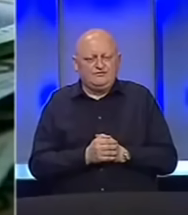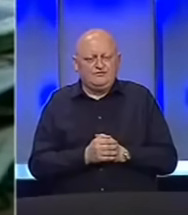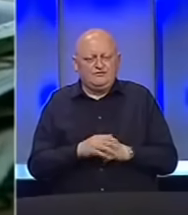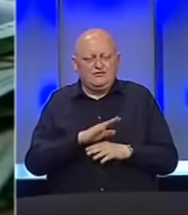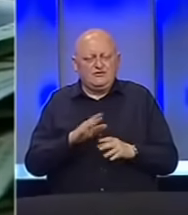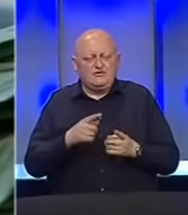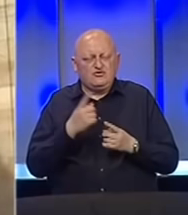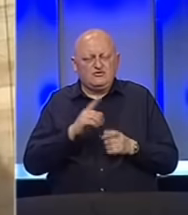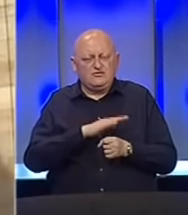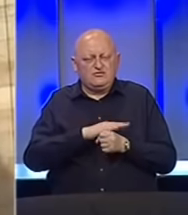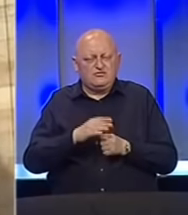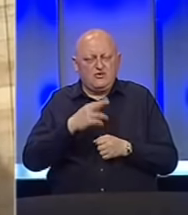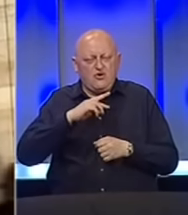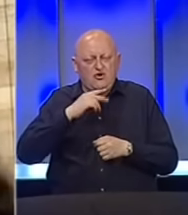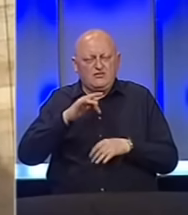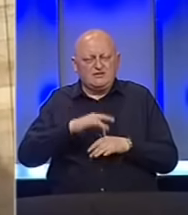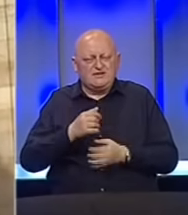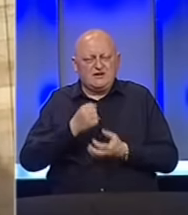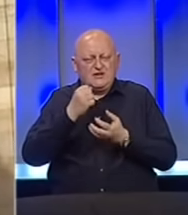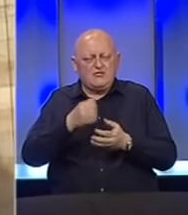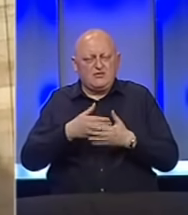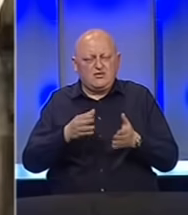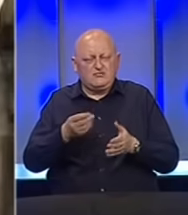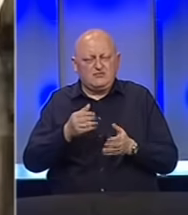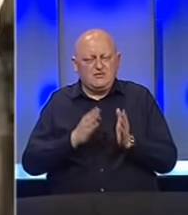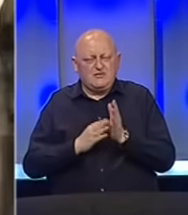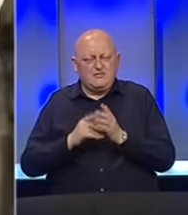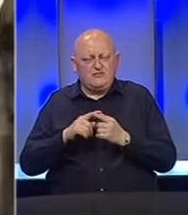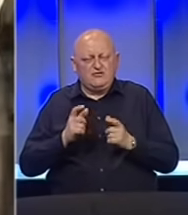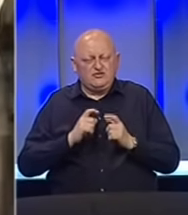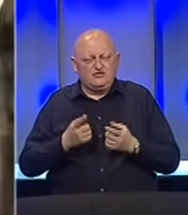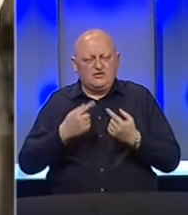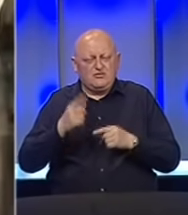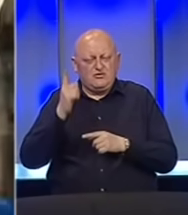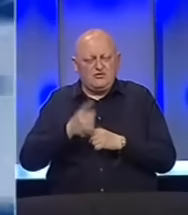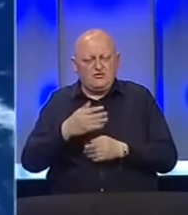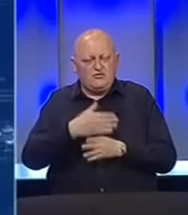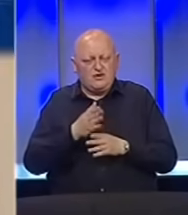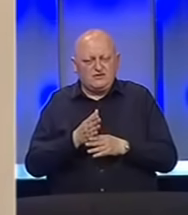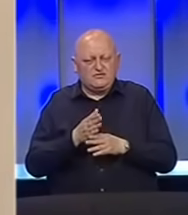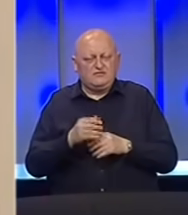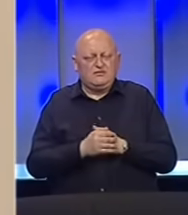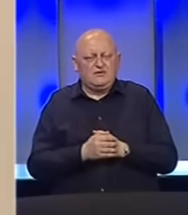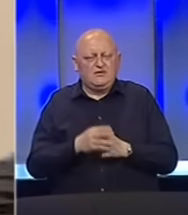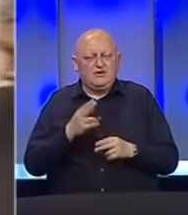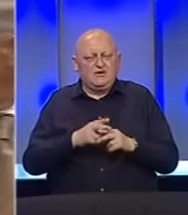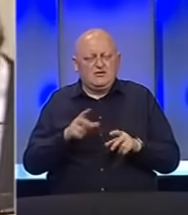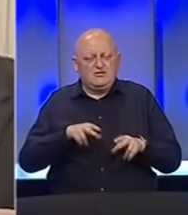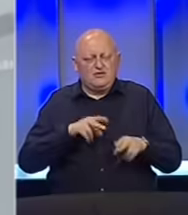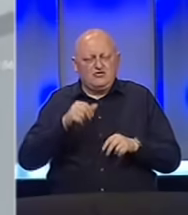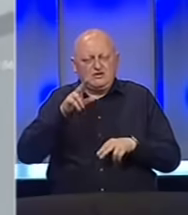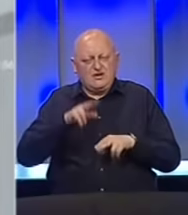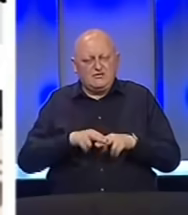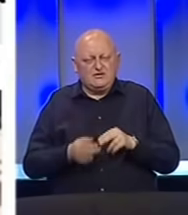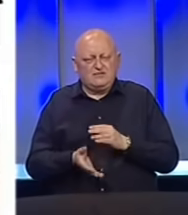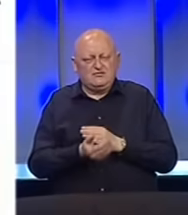Svi uslovi nisu ispunjeni, odgovori iz Centralne banke o deblokadi novca MMF-a čeka se posebna odluka o raspodjeli. Imenovanje ministra za ljudska